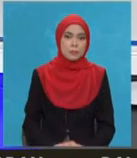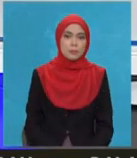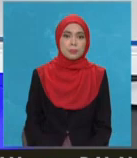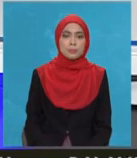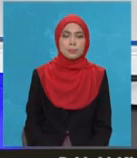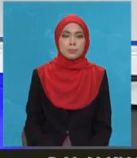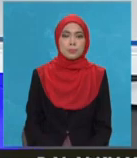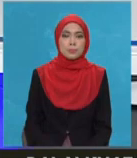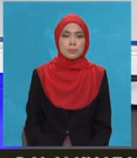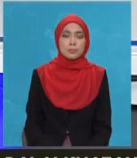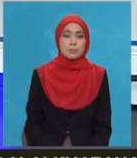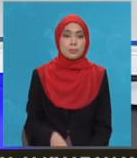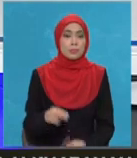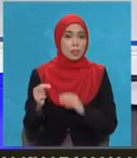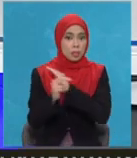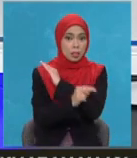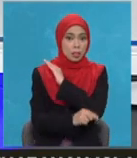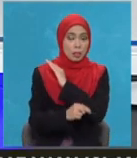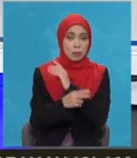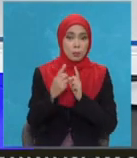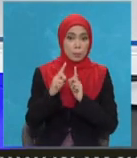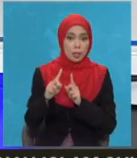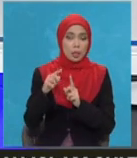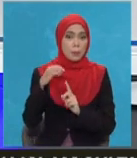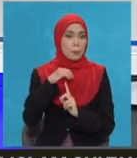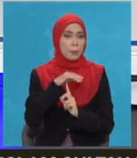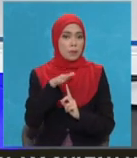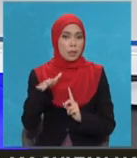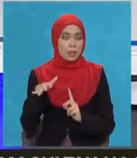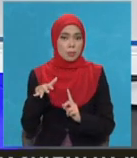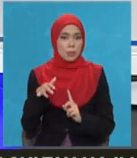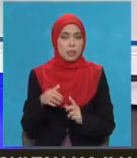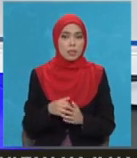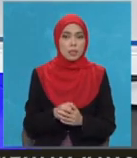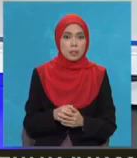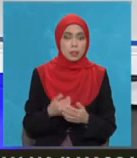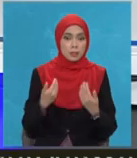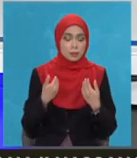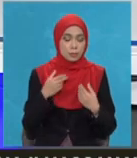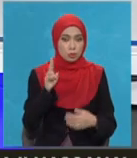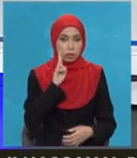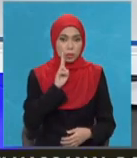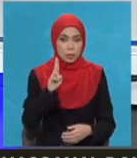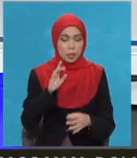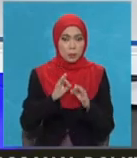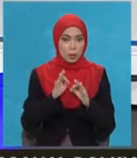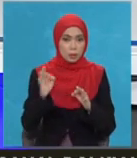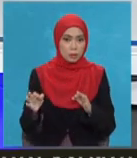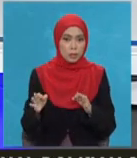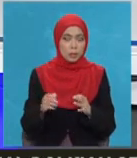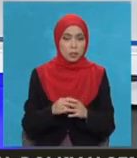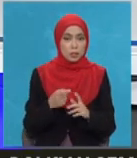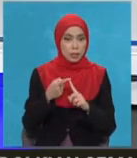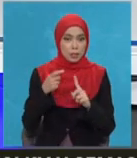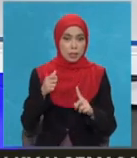kekekalan negara dalam menangani pandemik antara yang ditengahkan dalam ucapan penangguhan oleh beberapa ahli yang berhormat